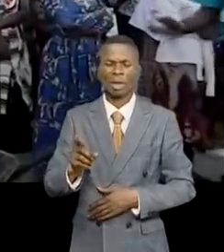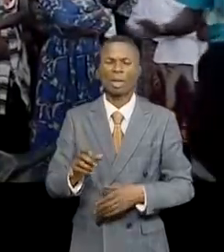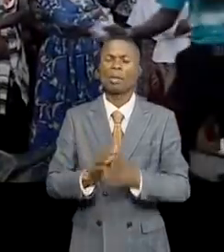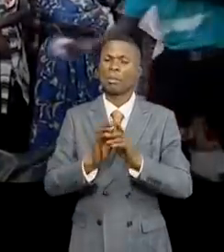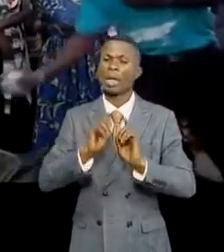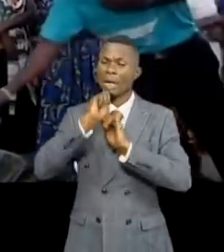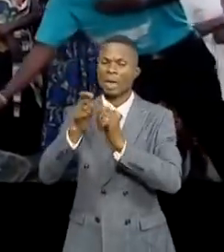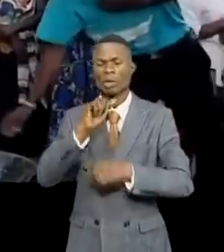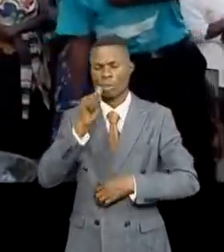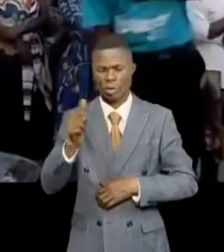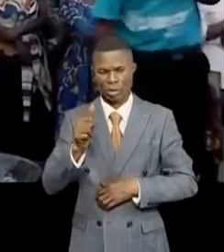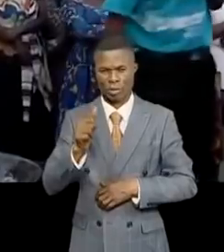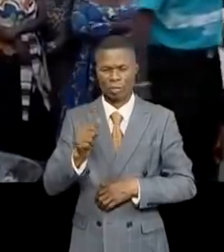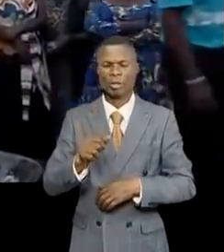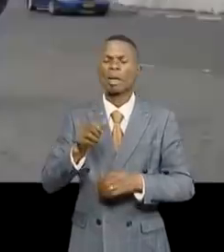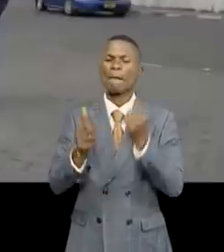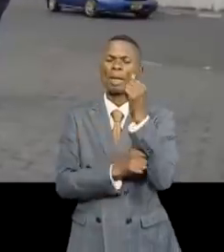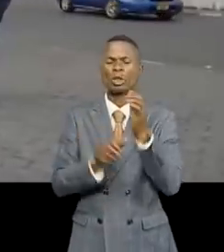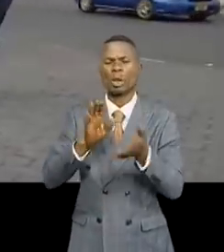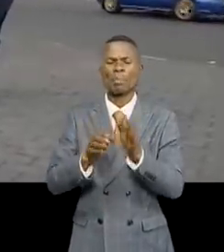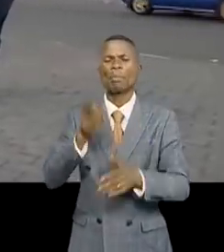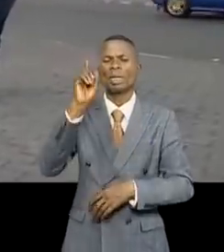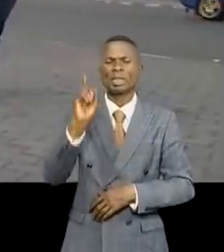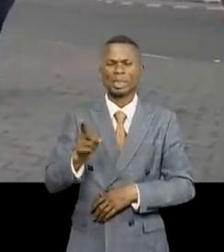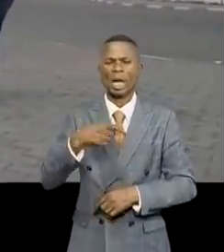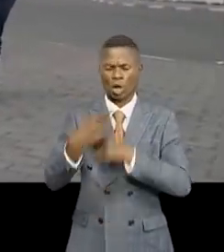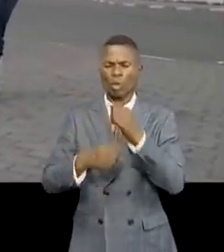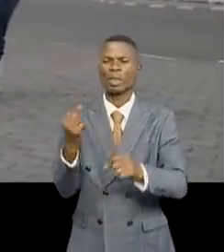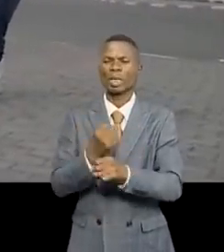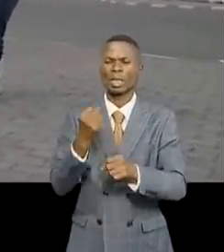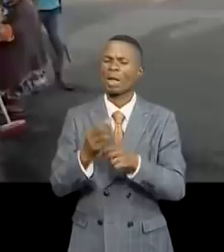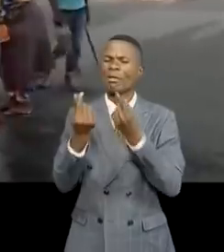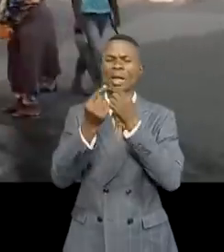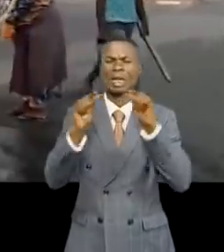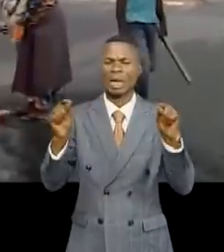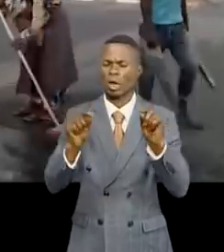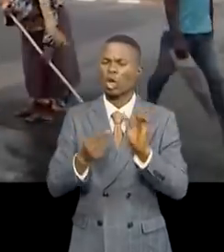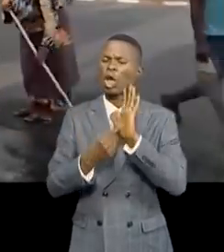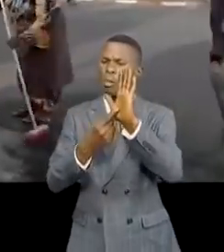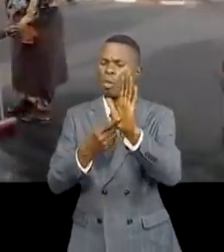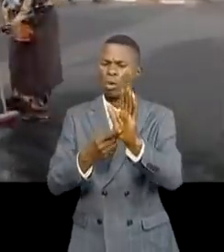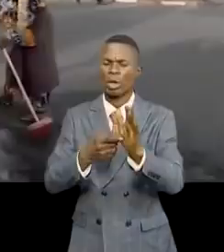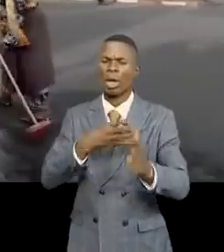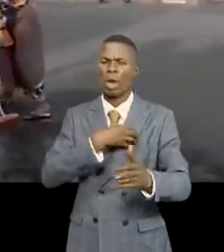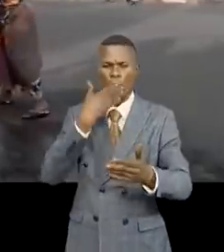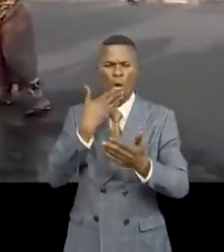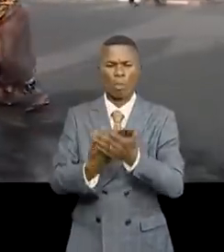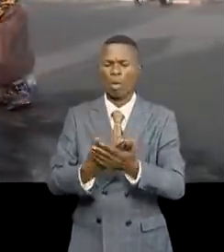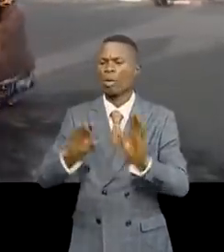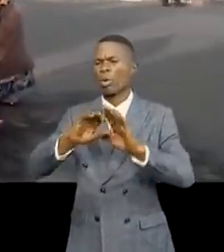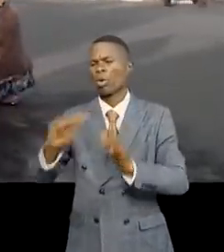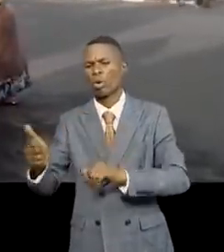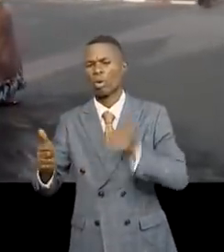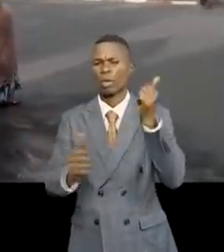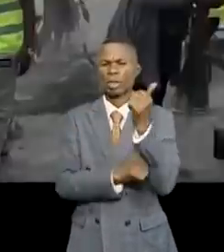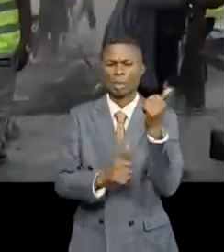que ces 700 de personnes commencent déjà ce travail pour montrer l'exemple à toute la population. Et nous allons continuer